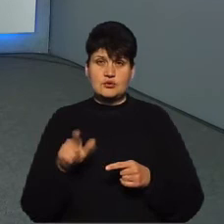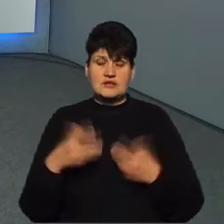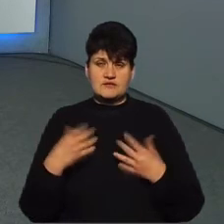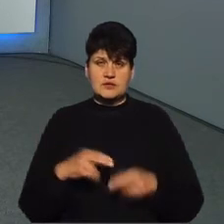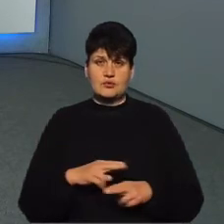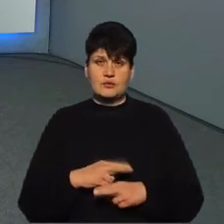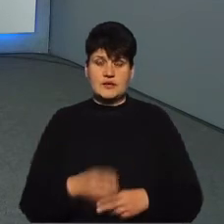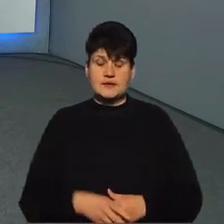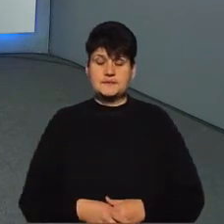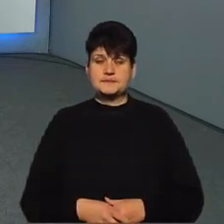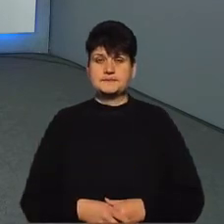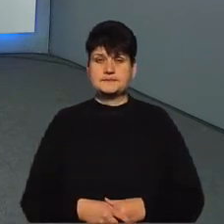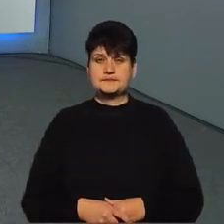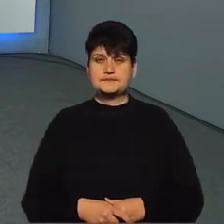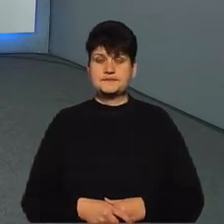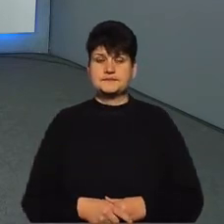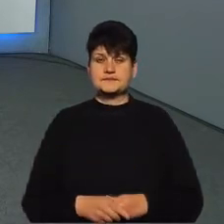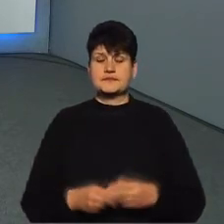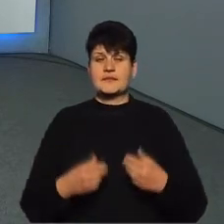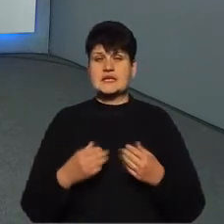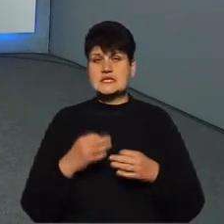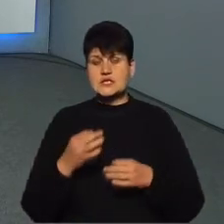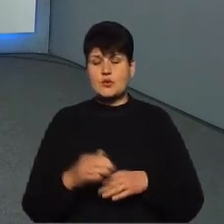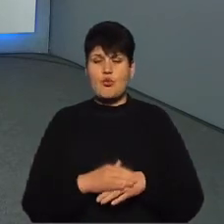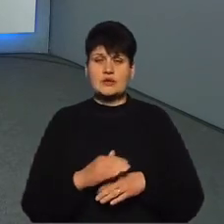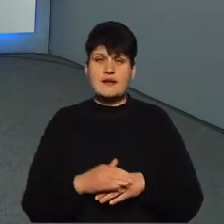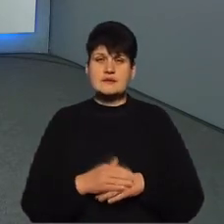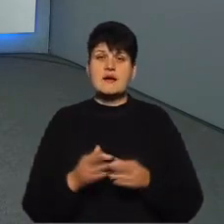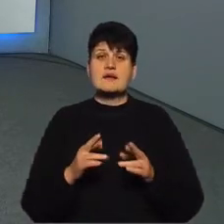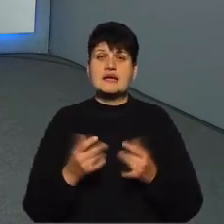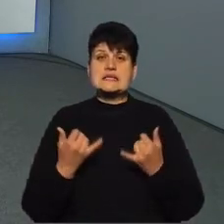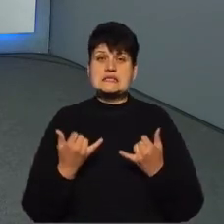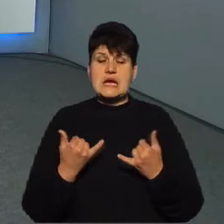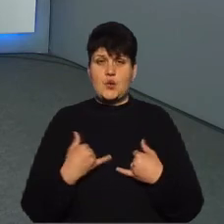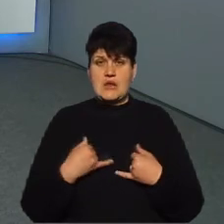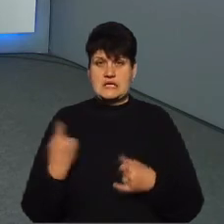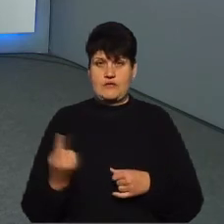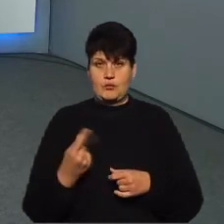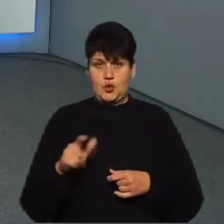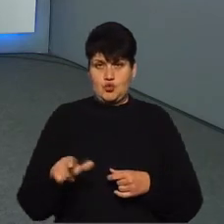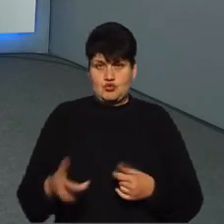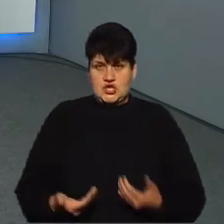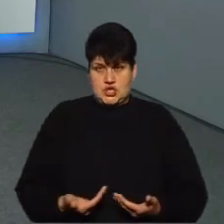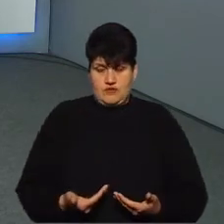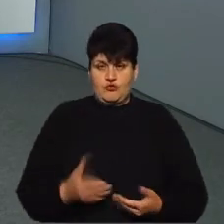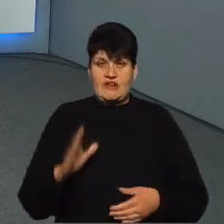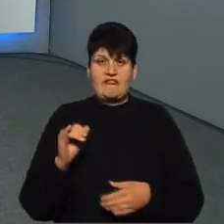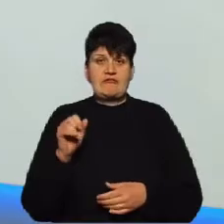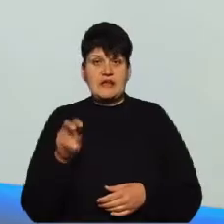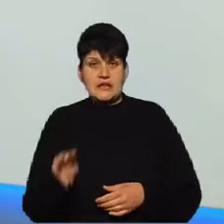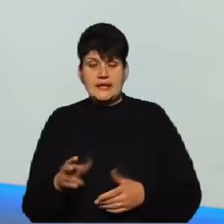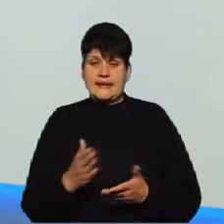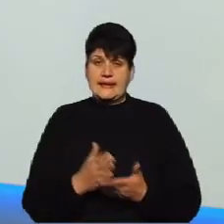помер. Скажіть, будь ласка, також, як зараз в нас в області люди живуть з ВІЛ, чи є якісь